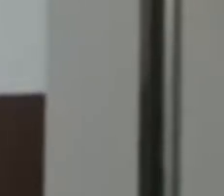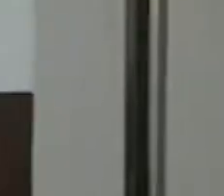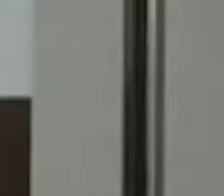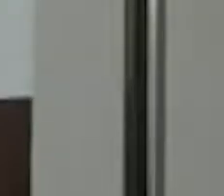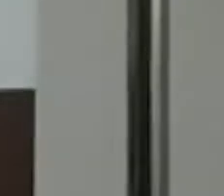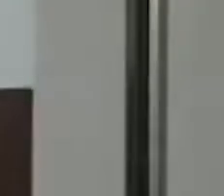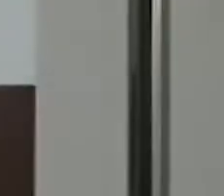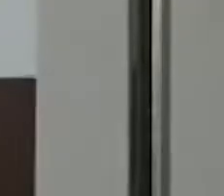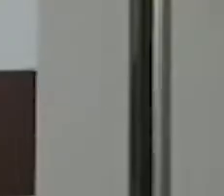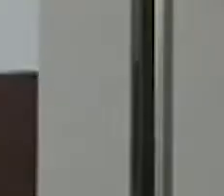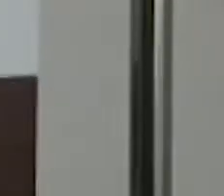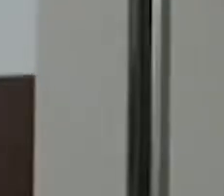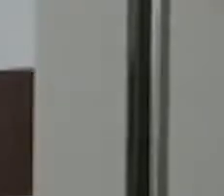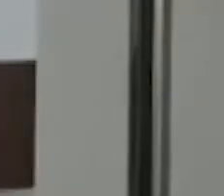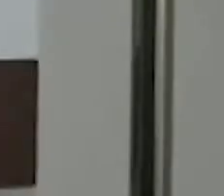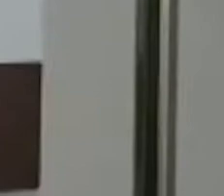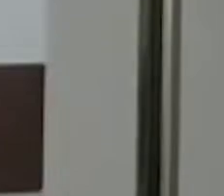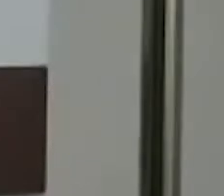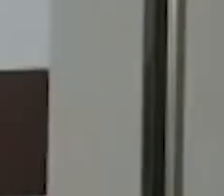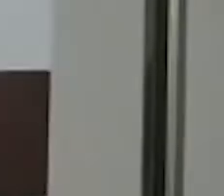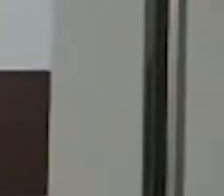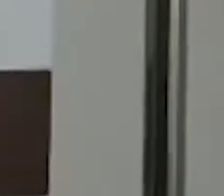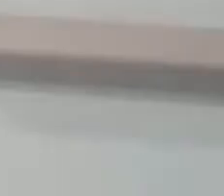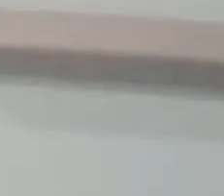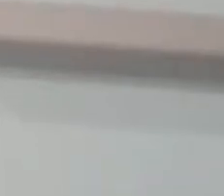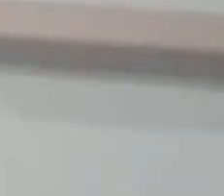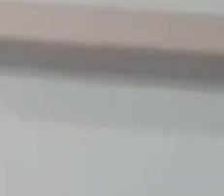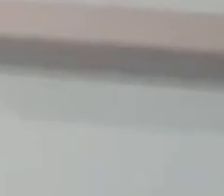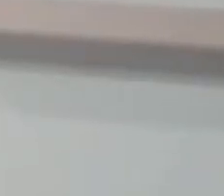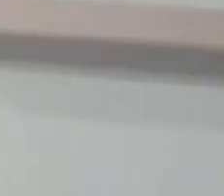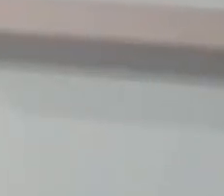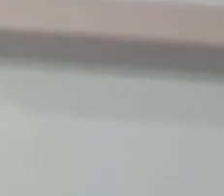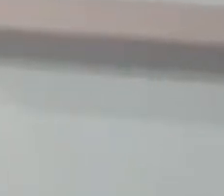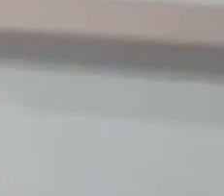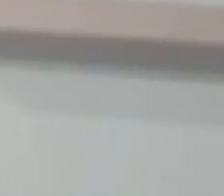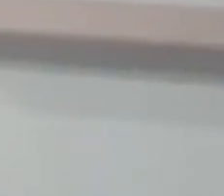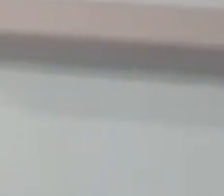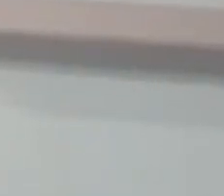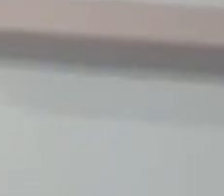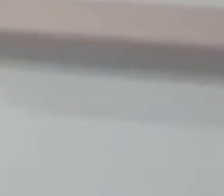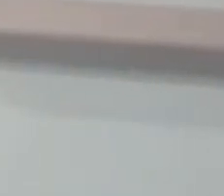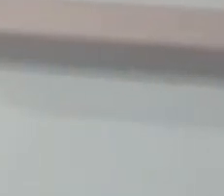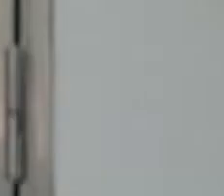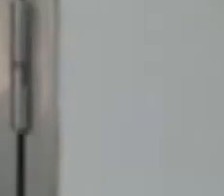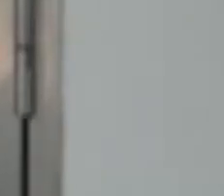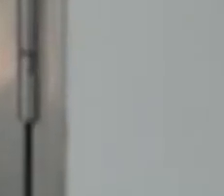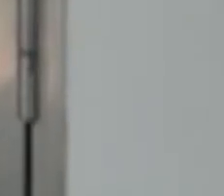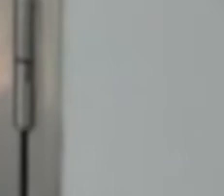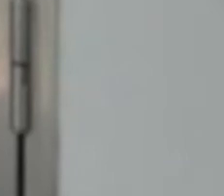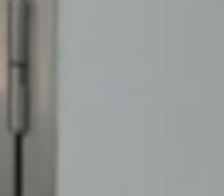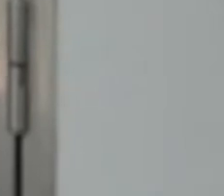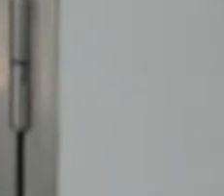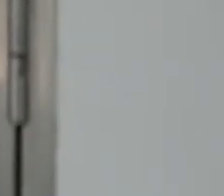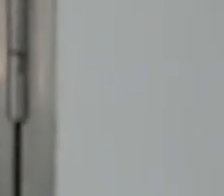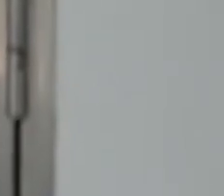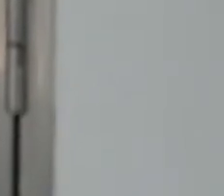ini berada di bawah 1,80 atau dalam zona merah. Penyebaran COVID-19 di kota Bandung juga meningkat, juga terlihat dari